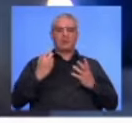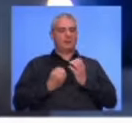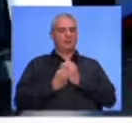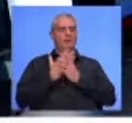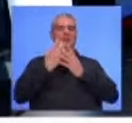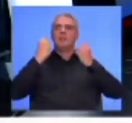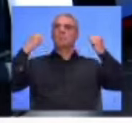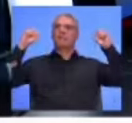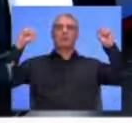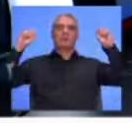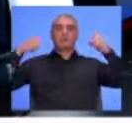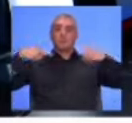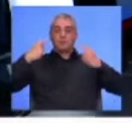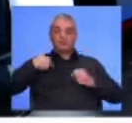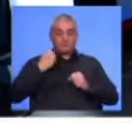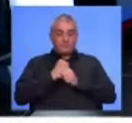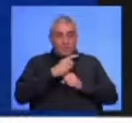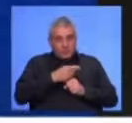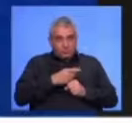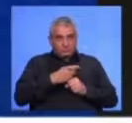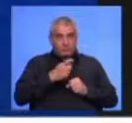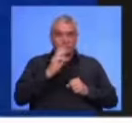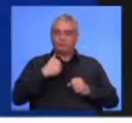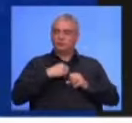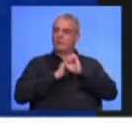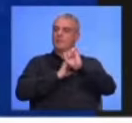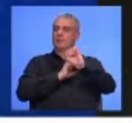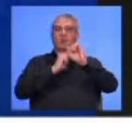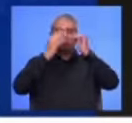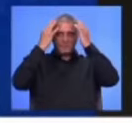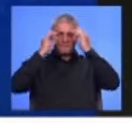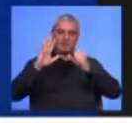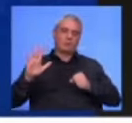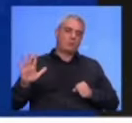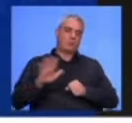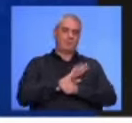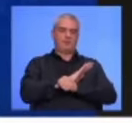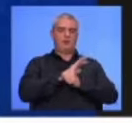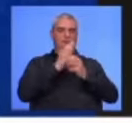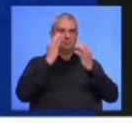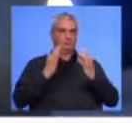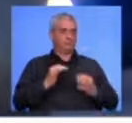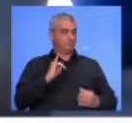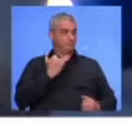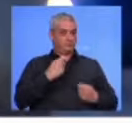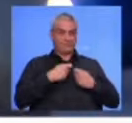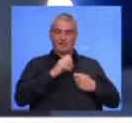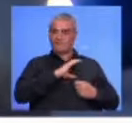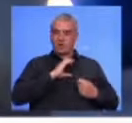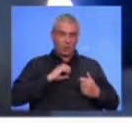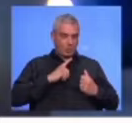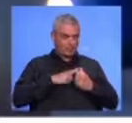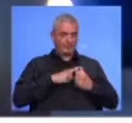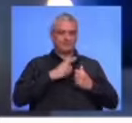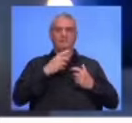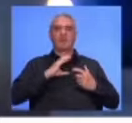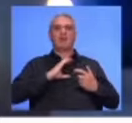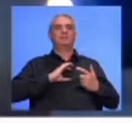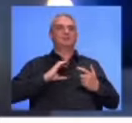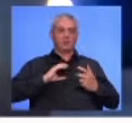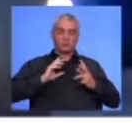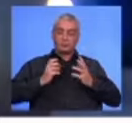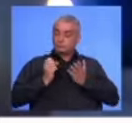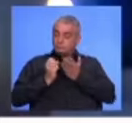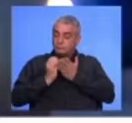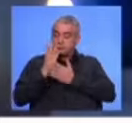ואבוי, מי יהיו שם מקרים מהסוג הזה. יש שם פטריוטיות וכיבוד מלא. לחלוטין, חברי קונגרס וחברי סנאט יהיו מושעים בו